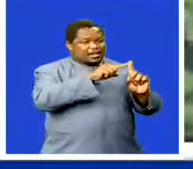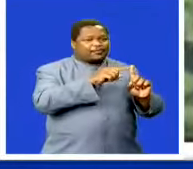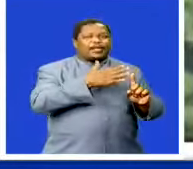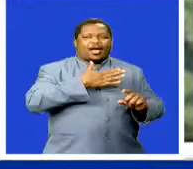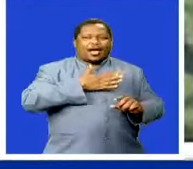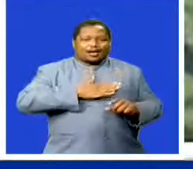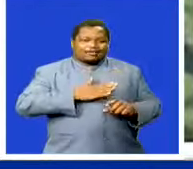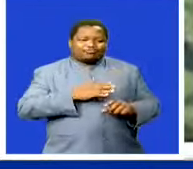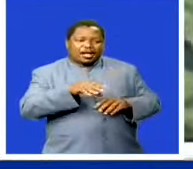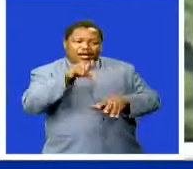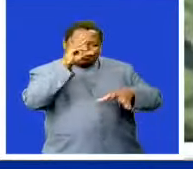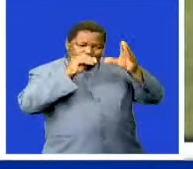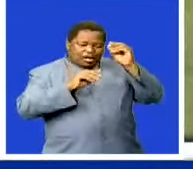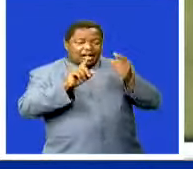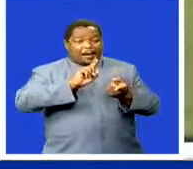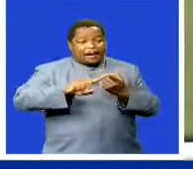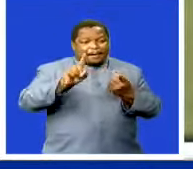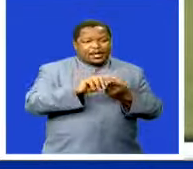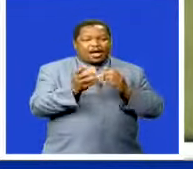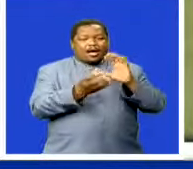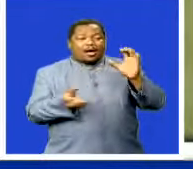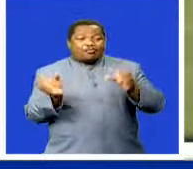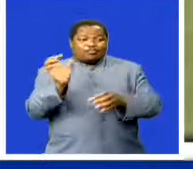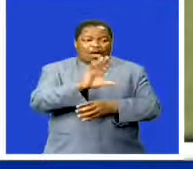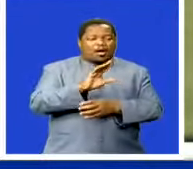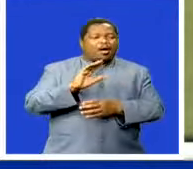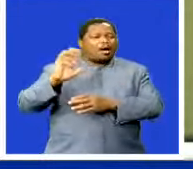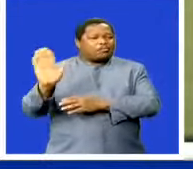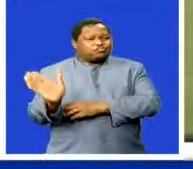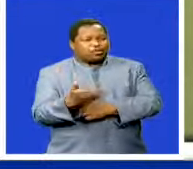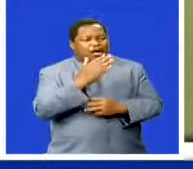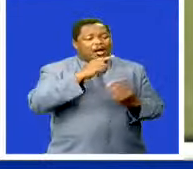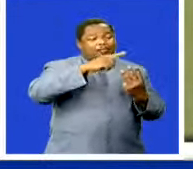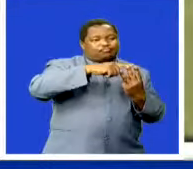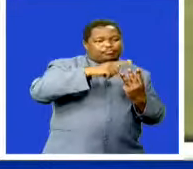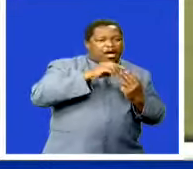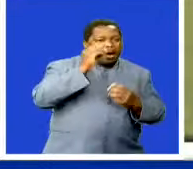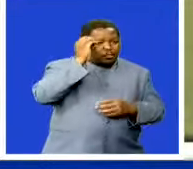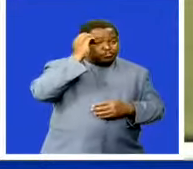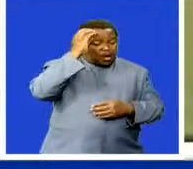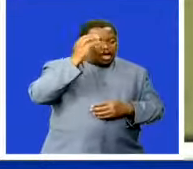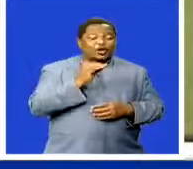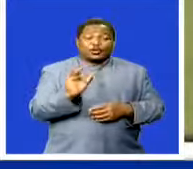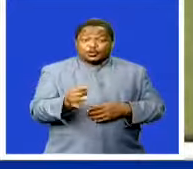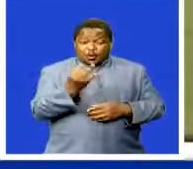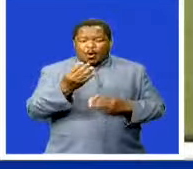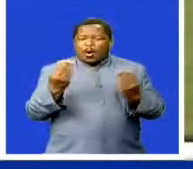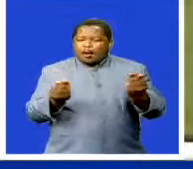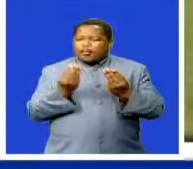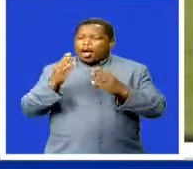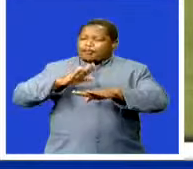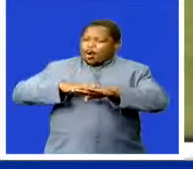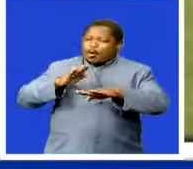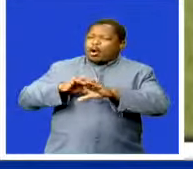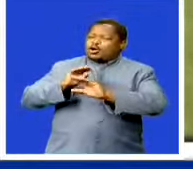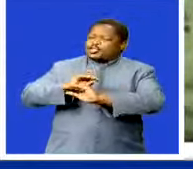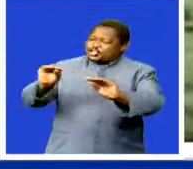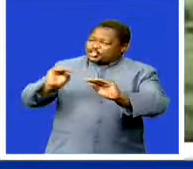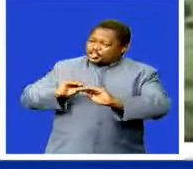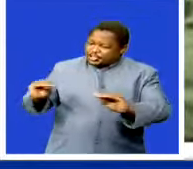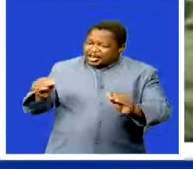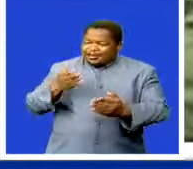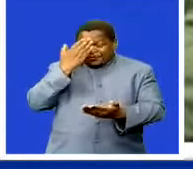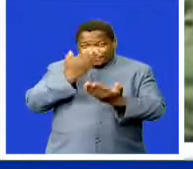lesikhona ngalana but even la bangakhona ukujoin the league kuthi bakhone nabo ukuthi bayade cricket and bakhone